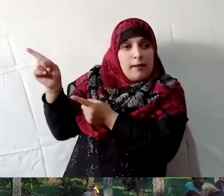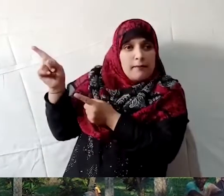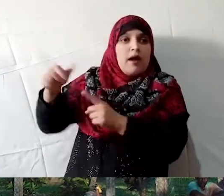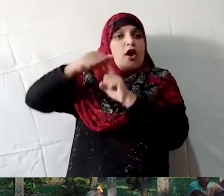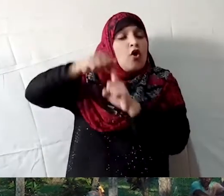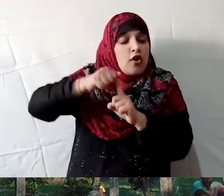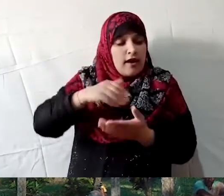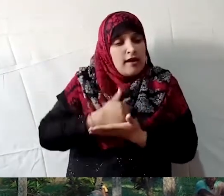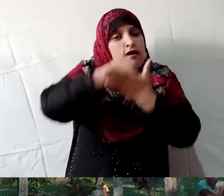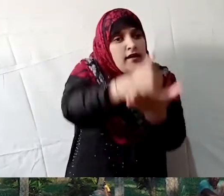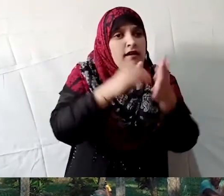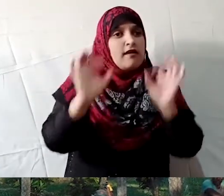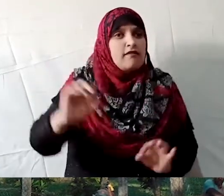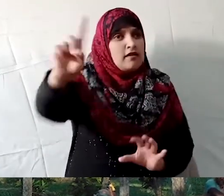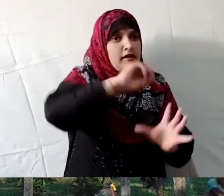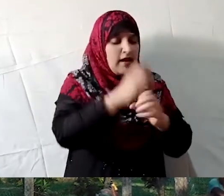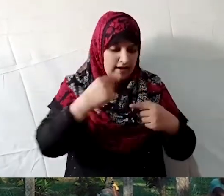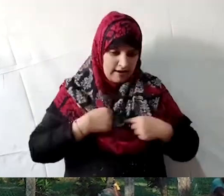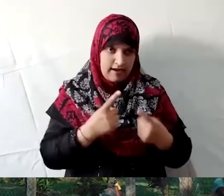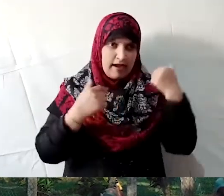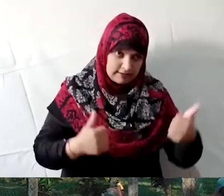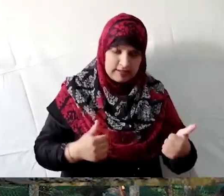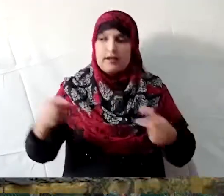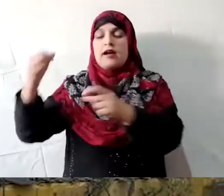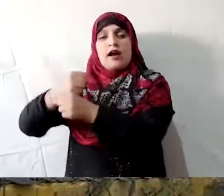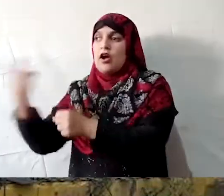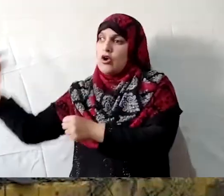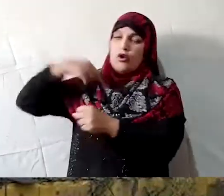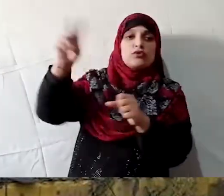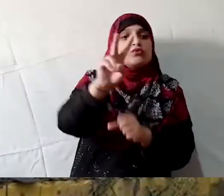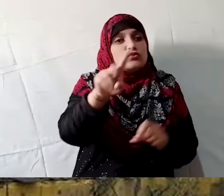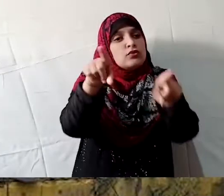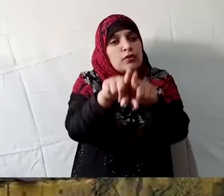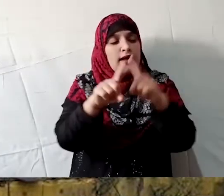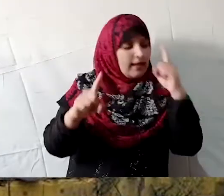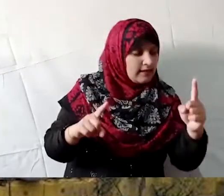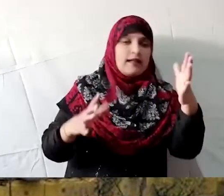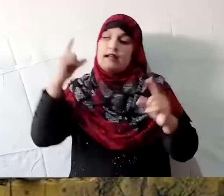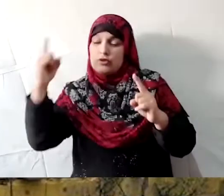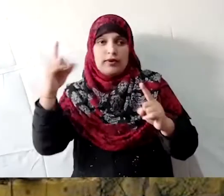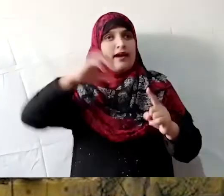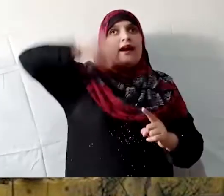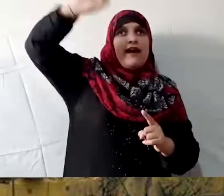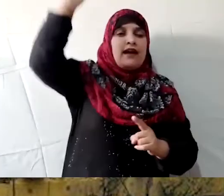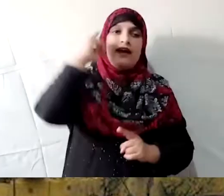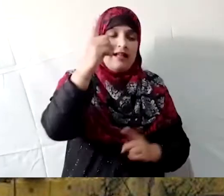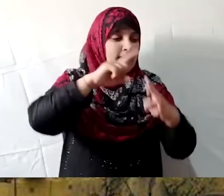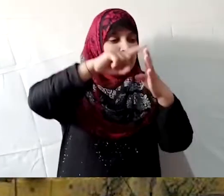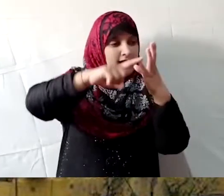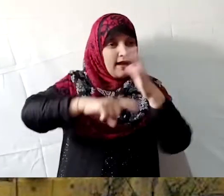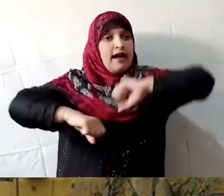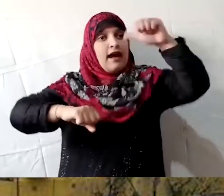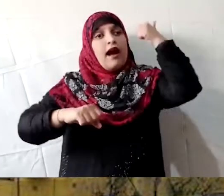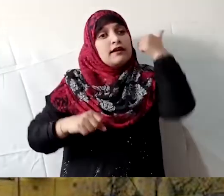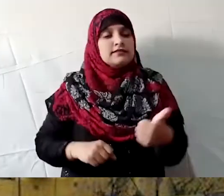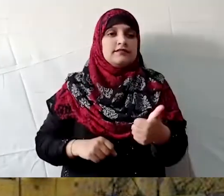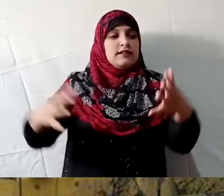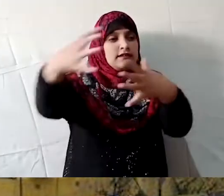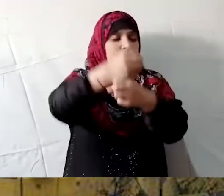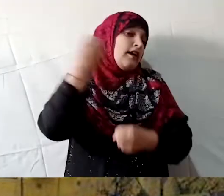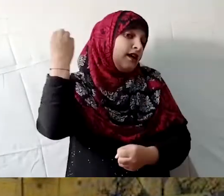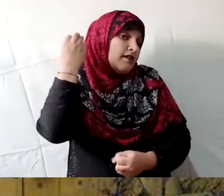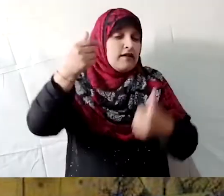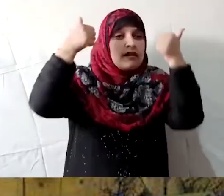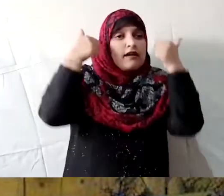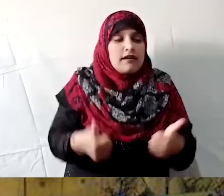कि वो किसी आफत के आने पर ख़ुद अपनी हिफाजत कर सकें। मिसाल के तौर पे जो इलाके दरियाओं के करीब हैं, वहाँ के लोगों को